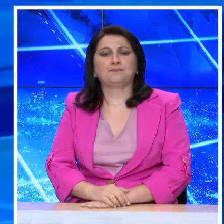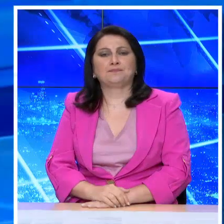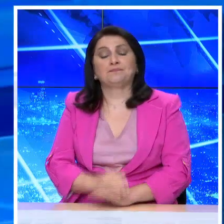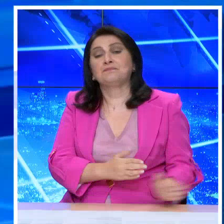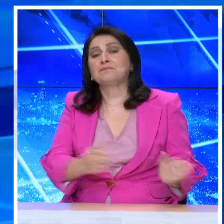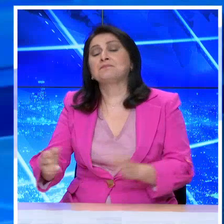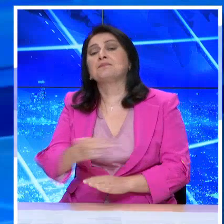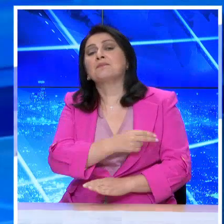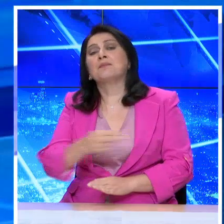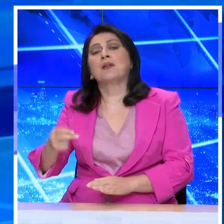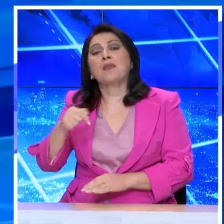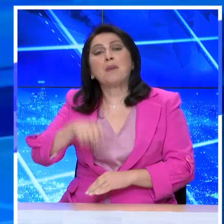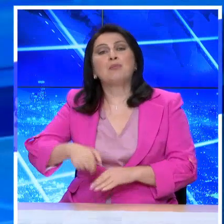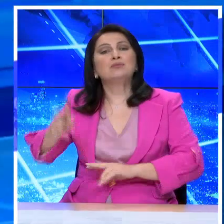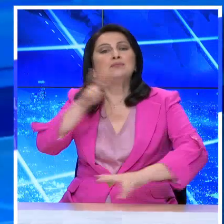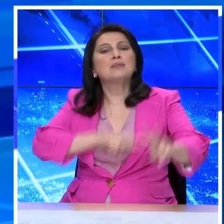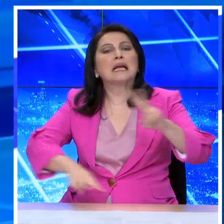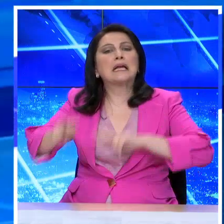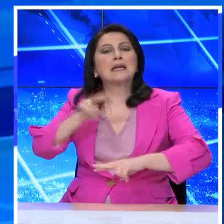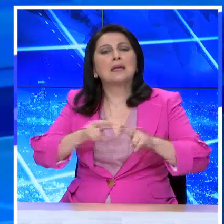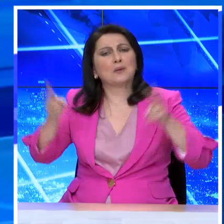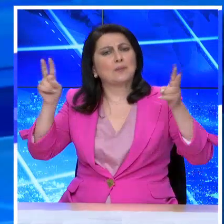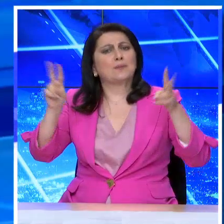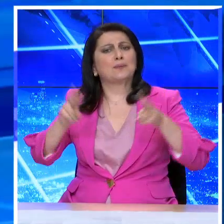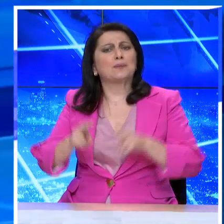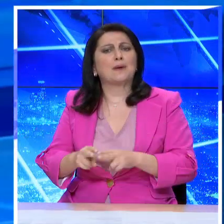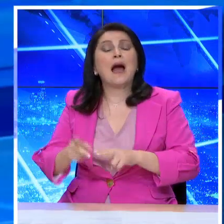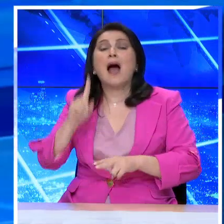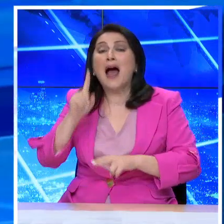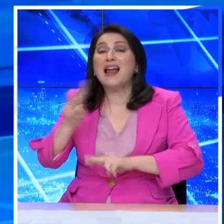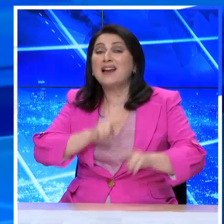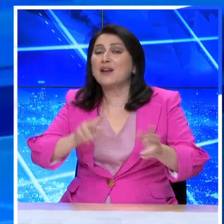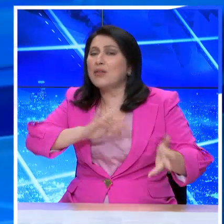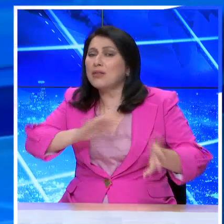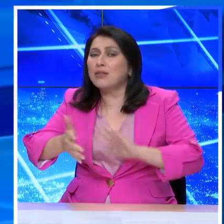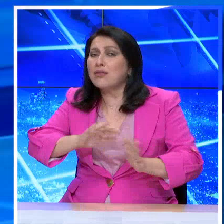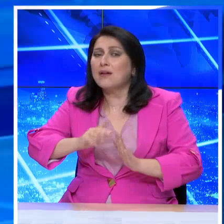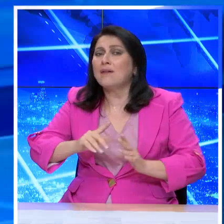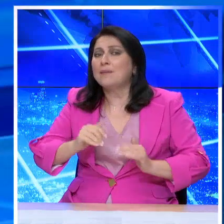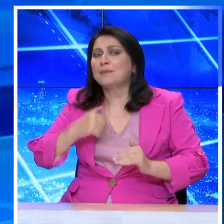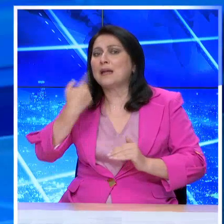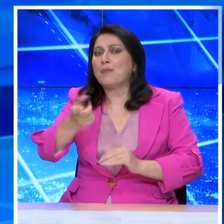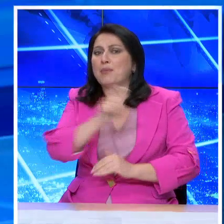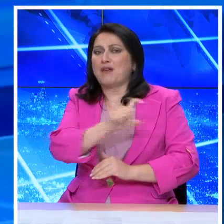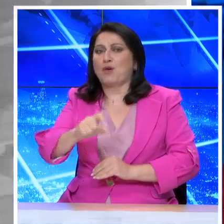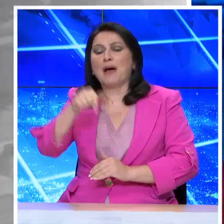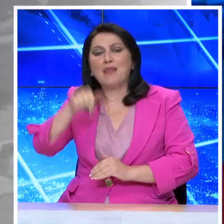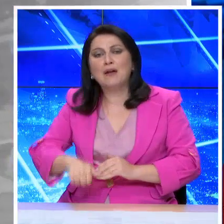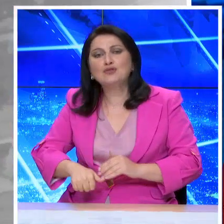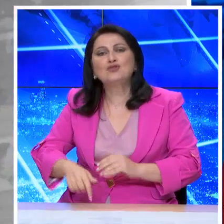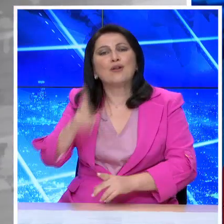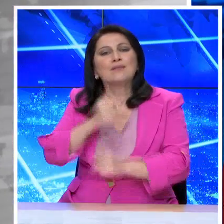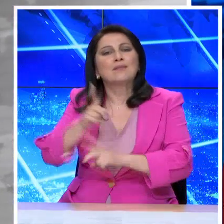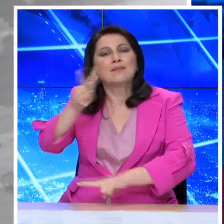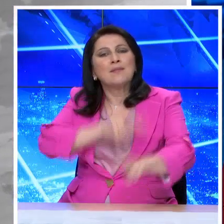Αλλάζουμε κλίμα. Υποχωρούν από σήμερα τα ακραία καιρικά φαινόμενα, ενώ η αστάθεια του καιρού θα συνεχιστεί και την επόμενη εβδομάδα. Ο Θοδωρής Κολυδάς θα μας